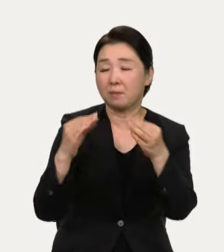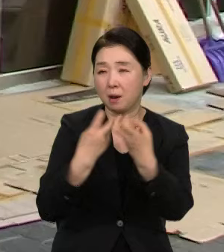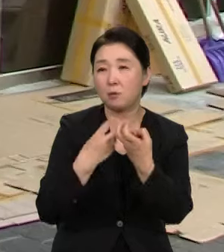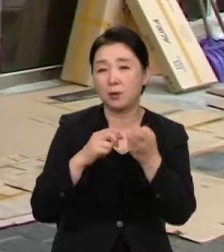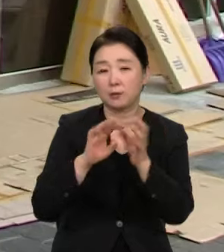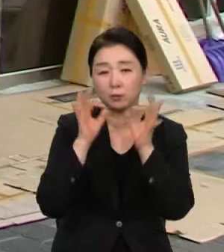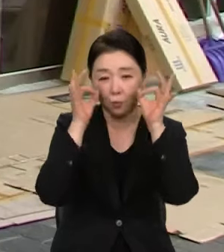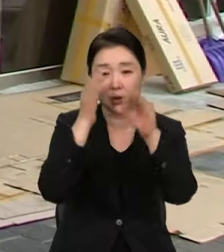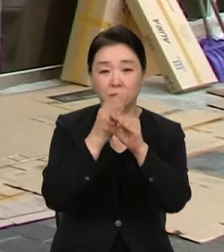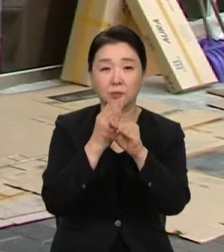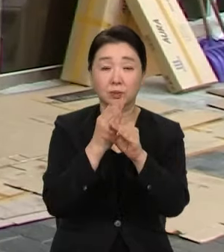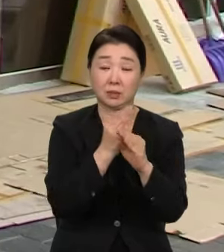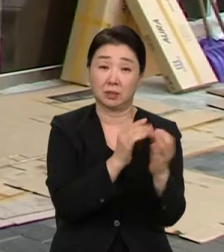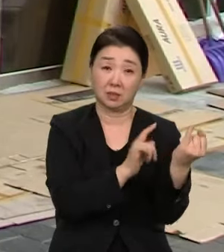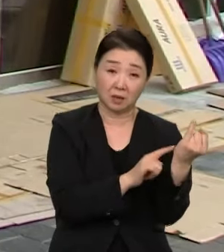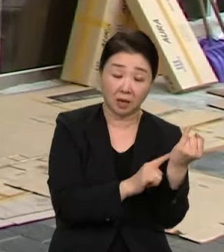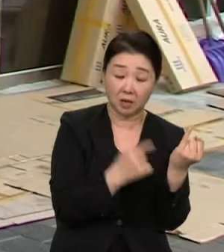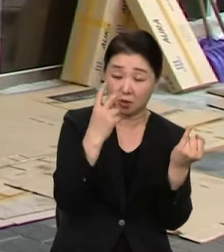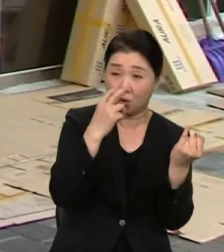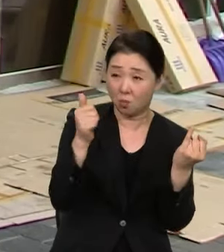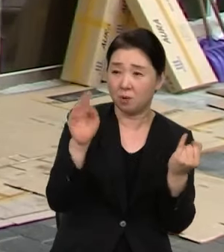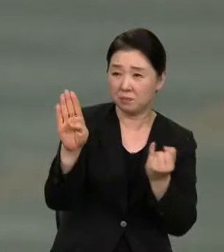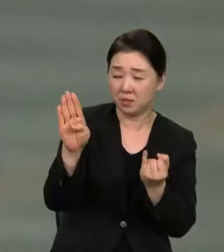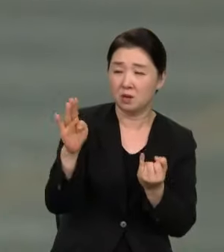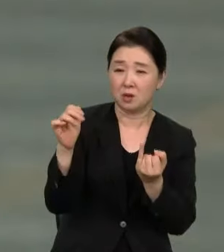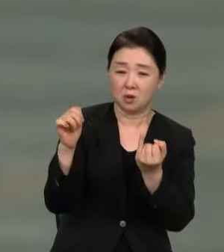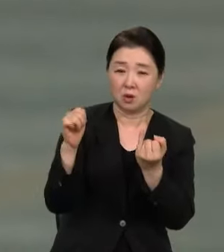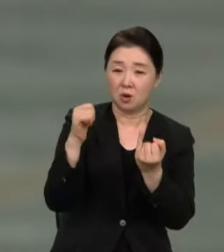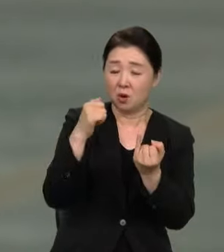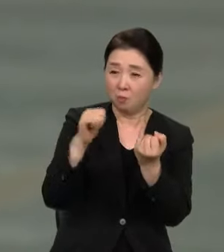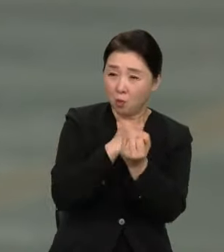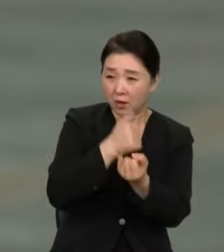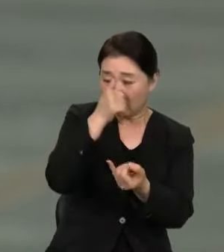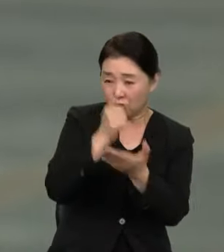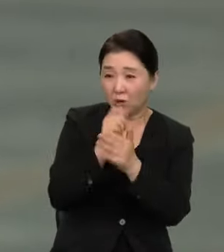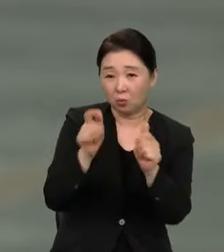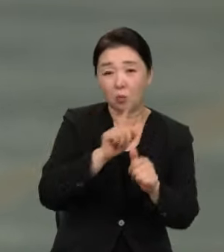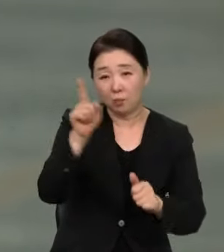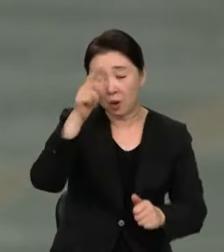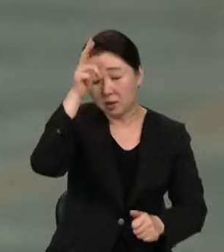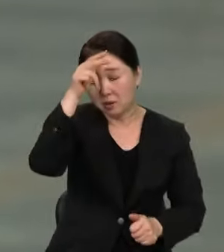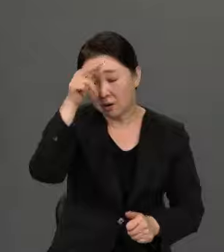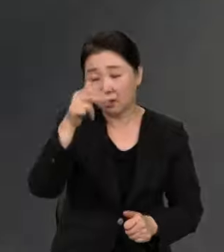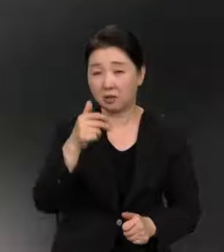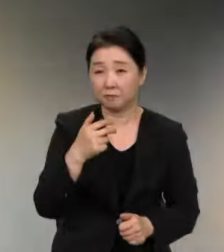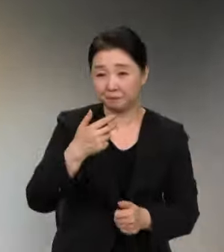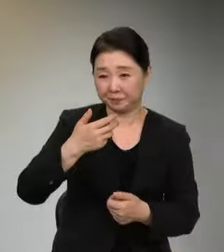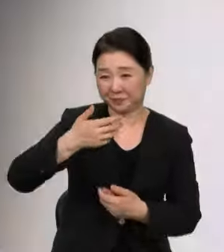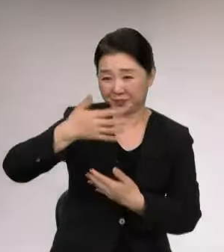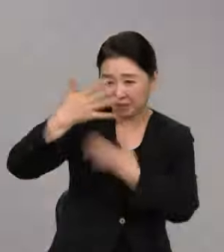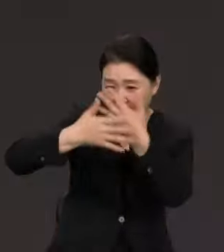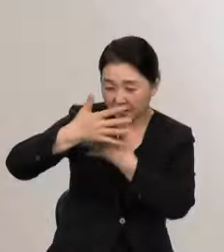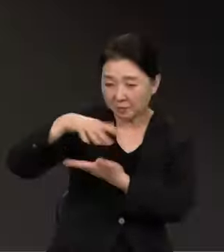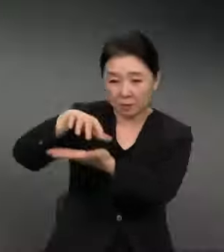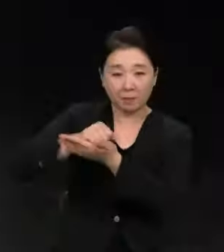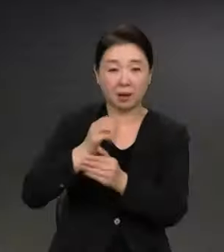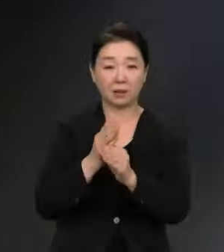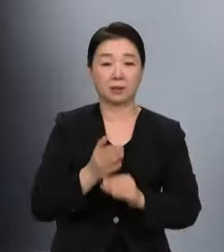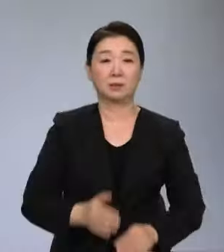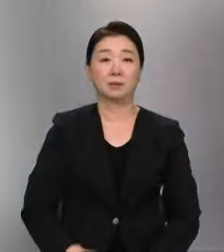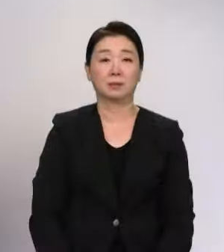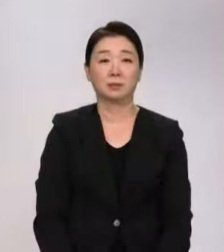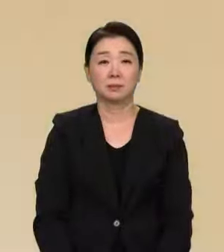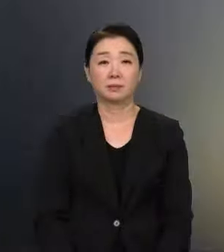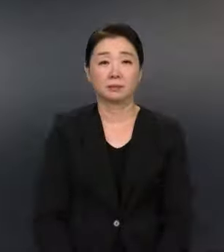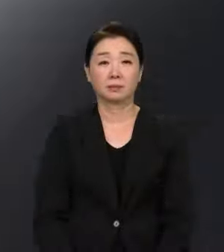밝혔습니다. A양은 경호원 B씨를 폭행 혐의로 고소했고 경찰은 공항 CCTV 확보에 나섰습니다.